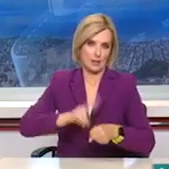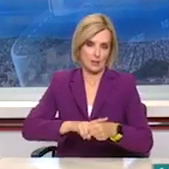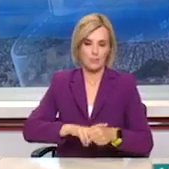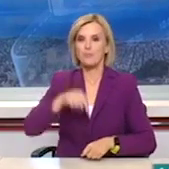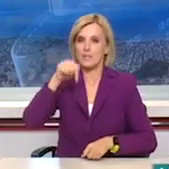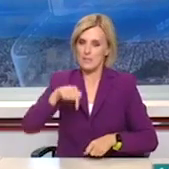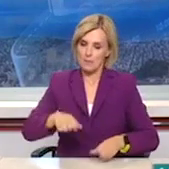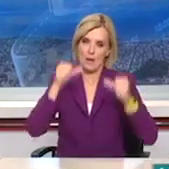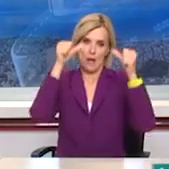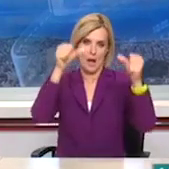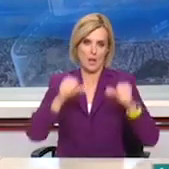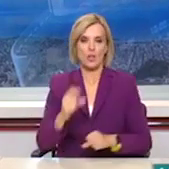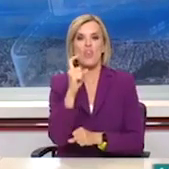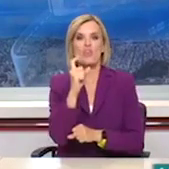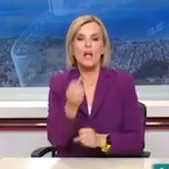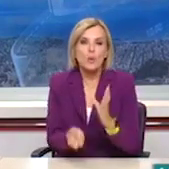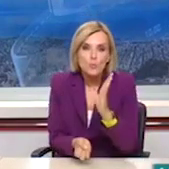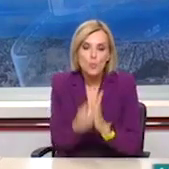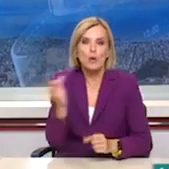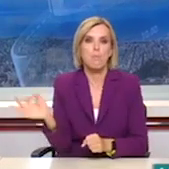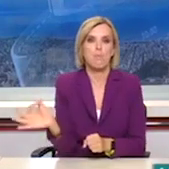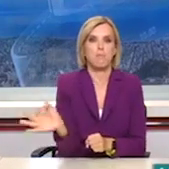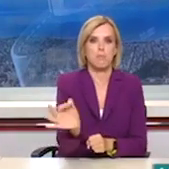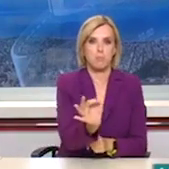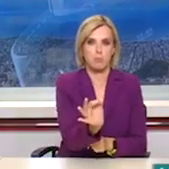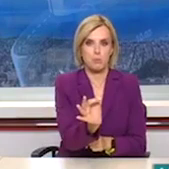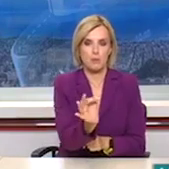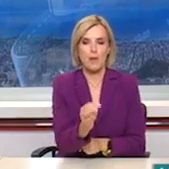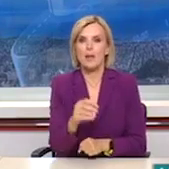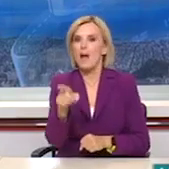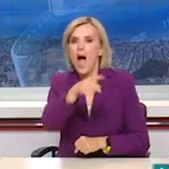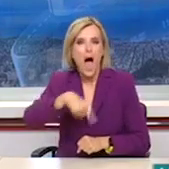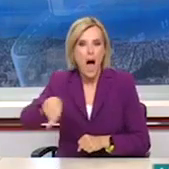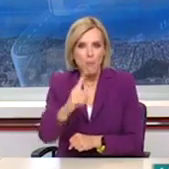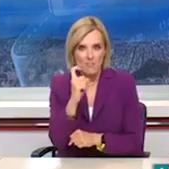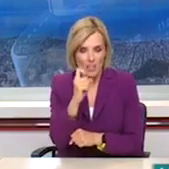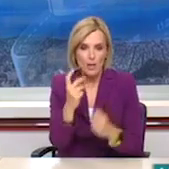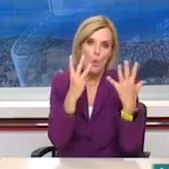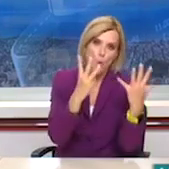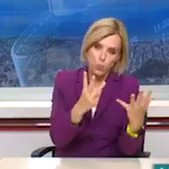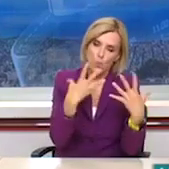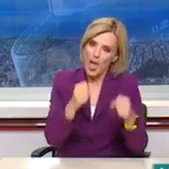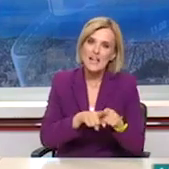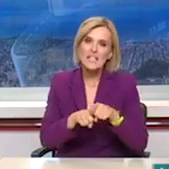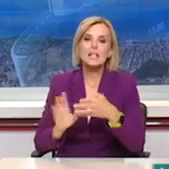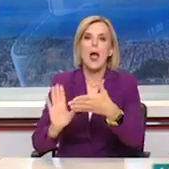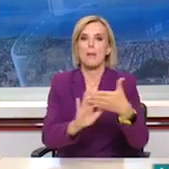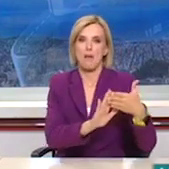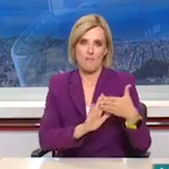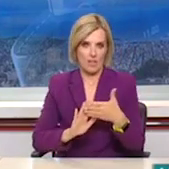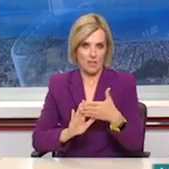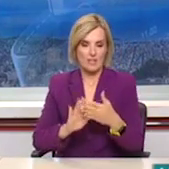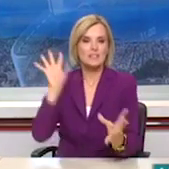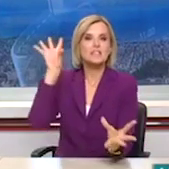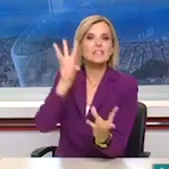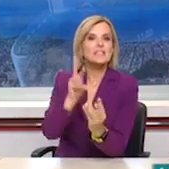Σήμερα ανακοινώνουμε 10 νέα κρούσματα του νέου ιού στη χώρα, 8 με πιθανή σύνδεση με γνωστό κρούσμα, ενώ τα υπόλοιπα διερευνώνται. Ο